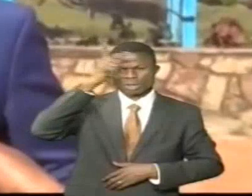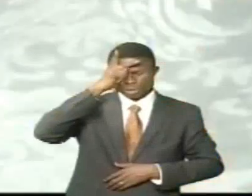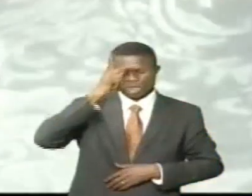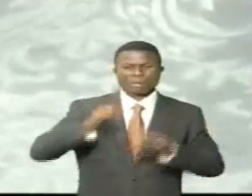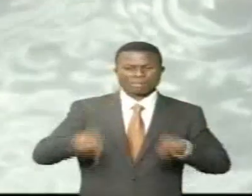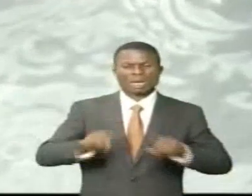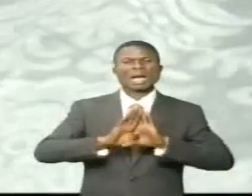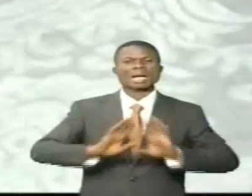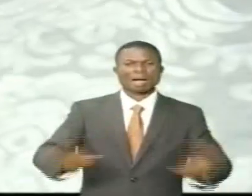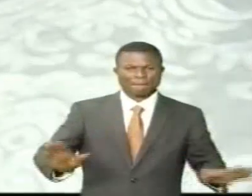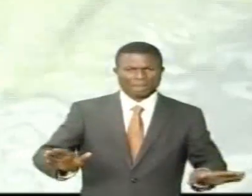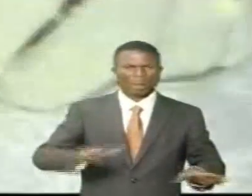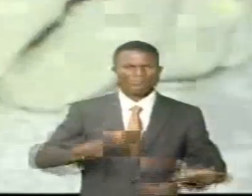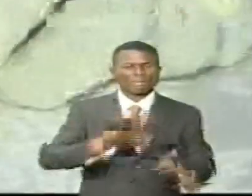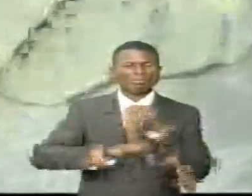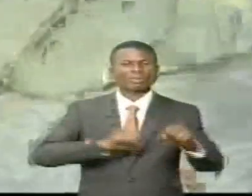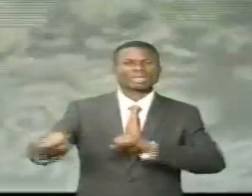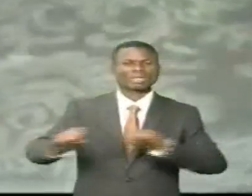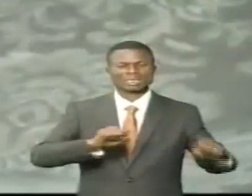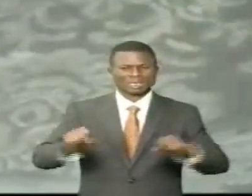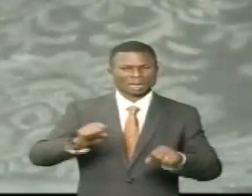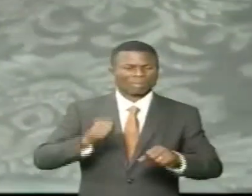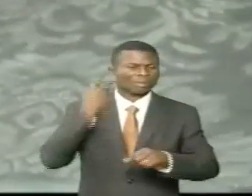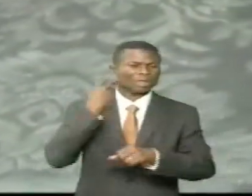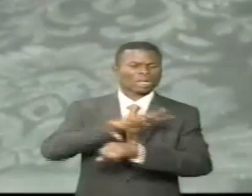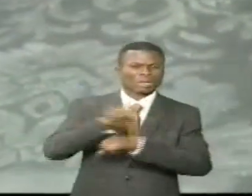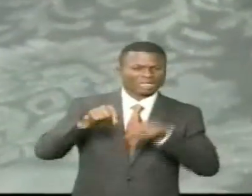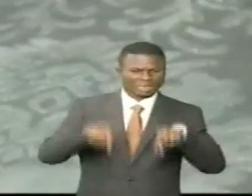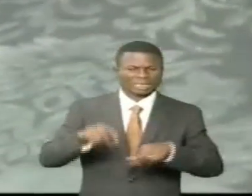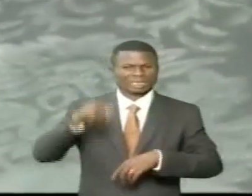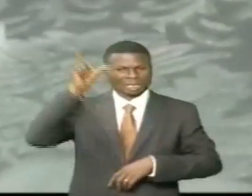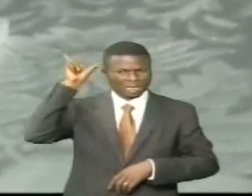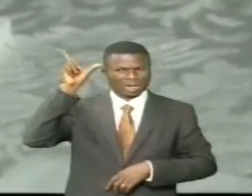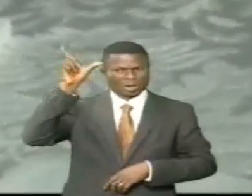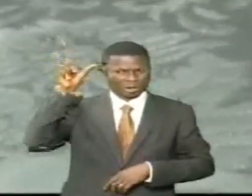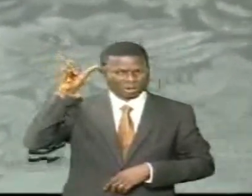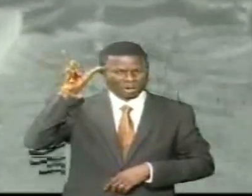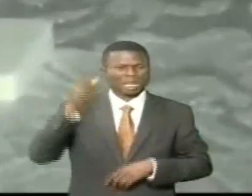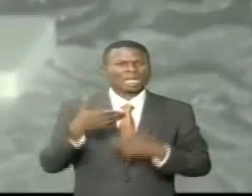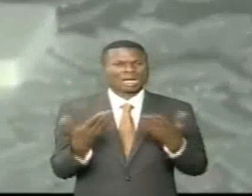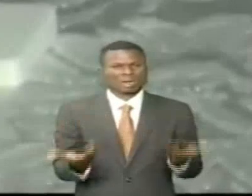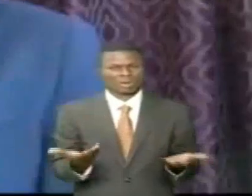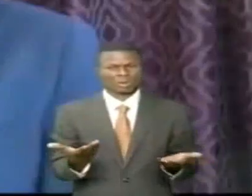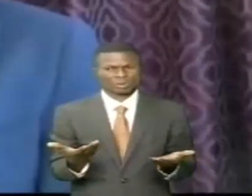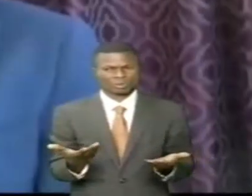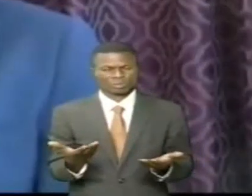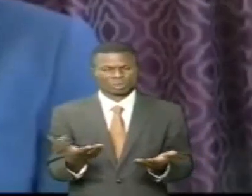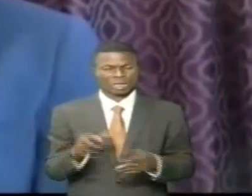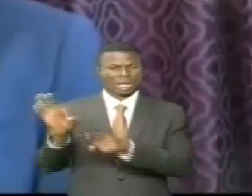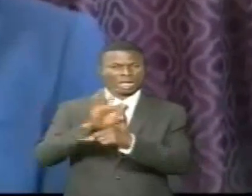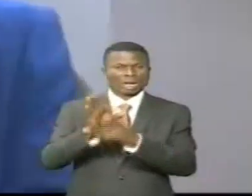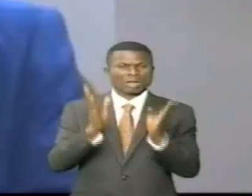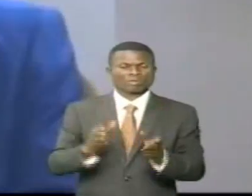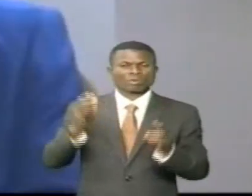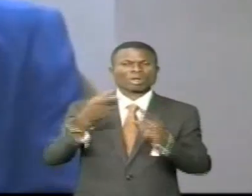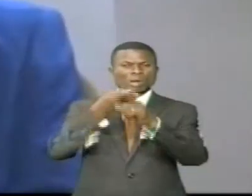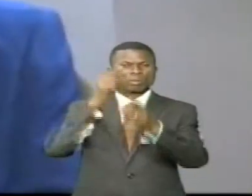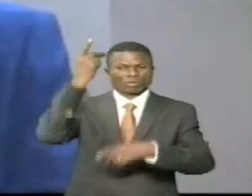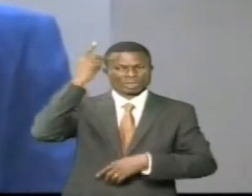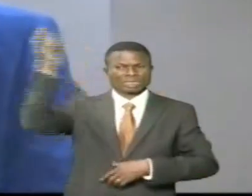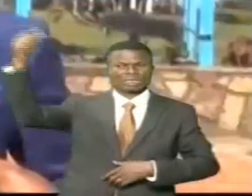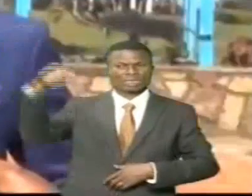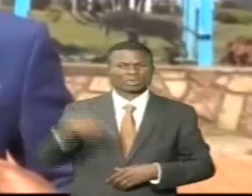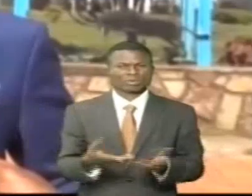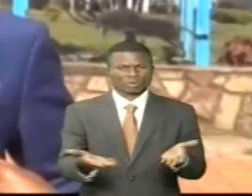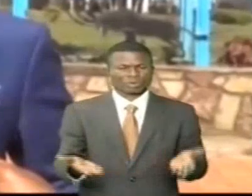mesure de faire les tests ici sur place. Et les formateurs sont venus de Kinshasa pour